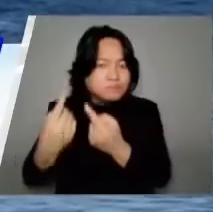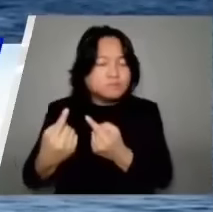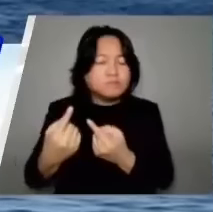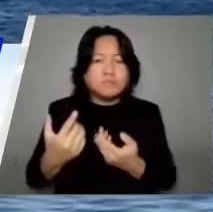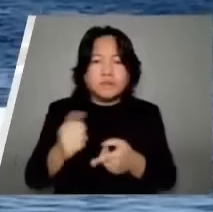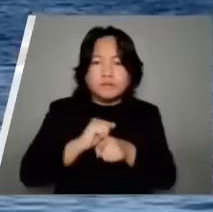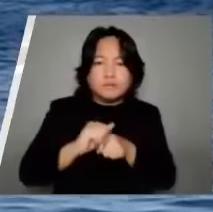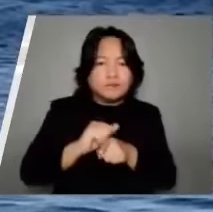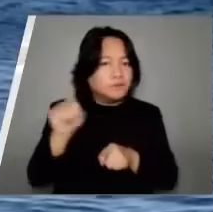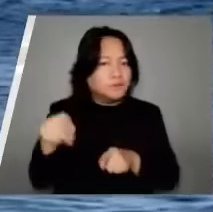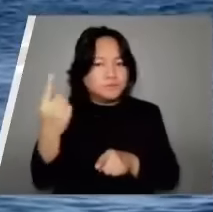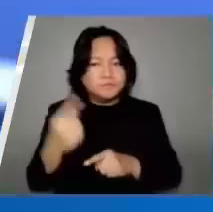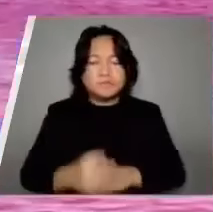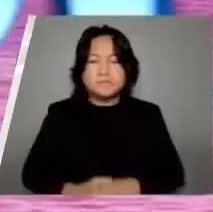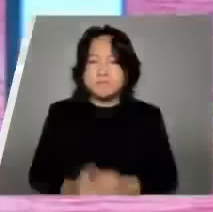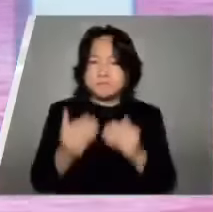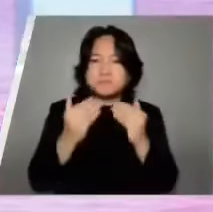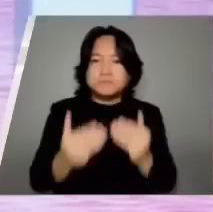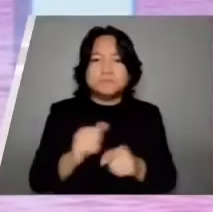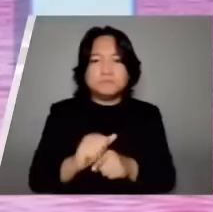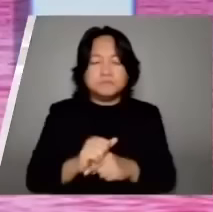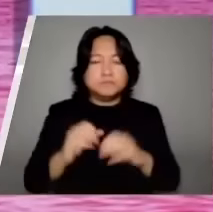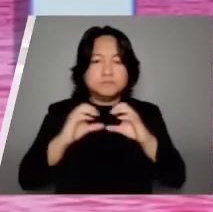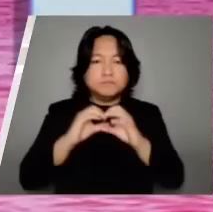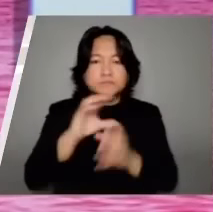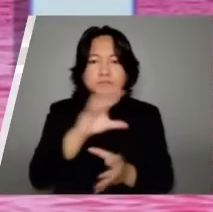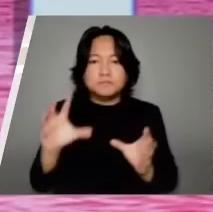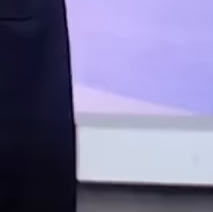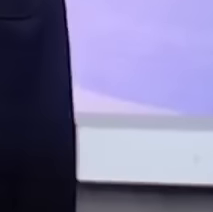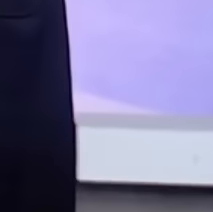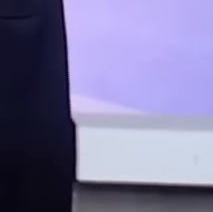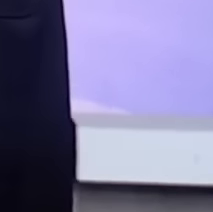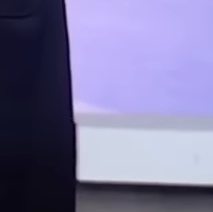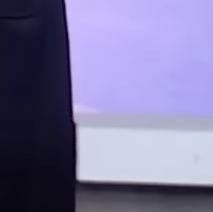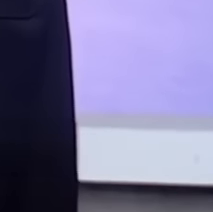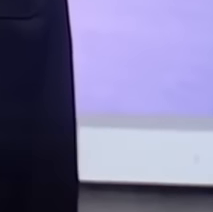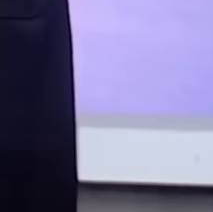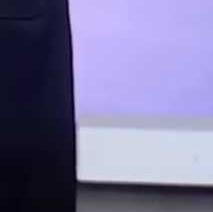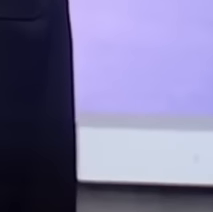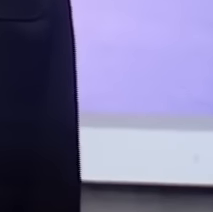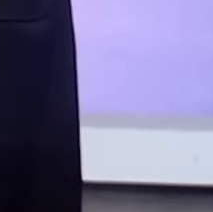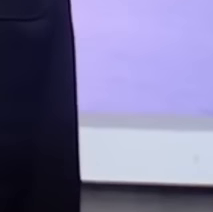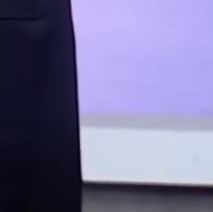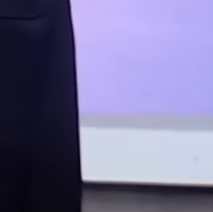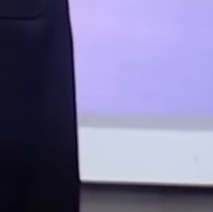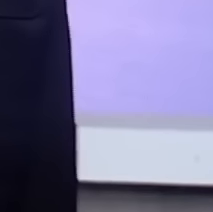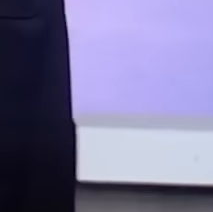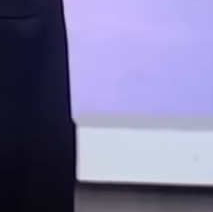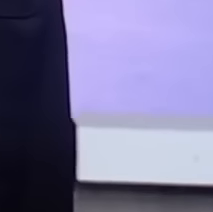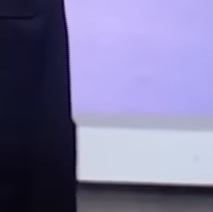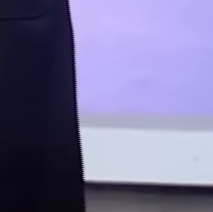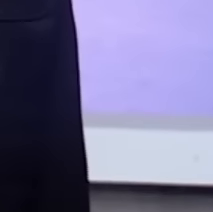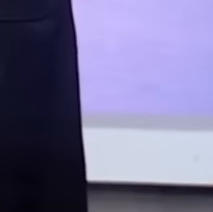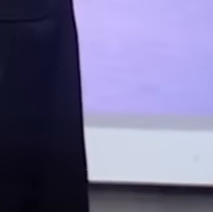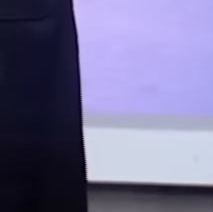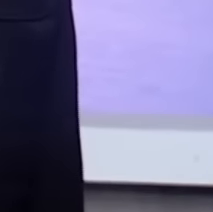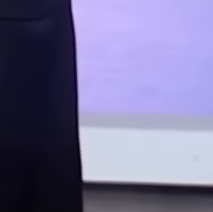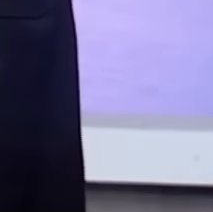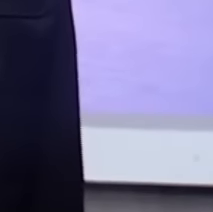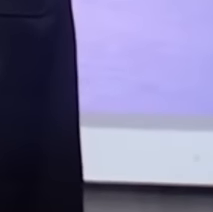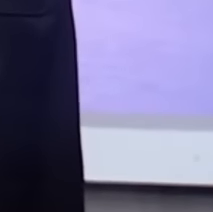sa GMA Integrated News, Ian Cruz ang inyong saksi. Mga kapuso, sama-sama tayong maging